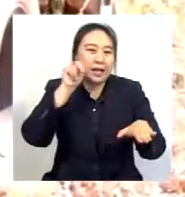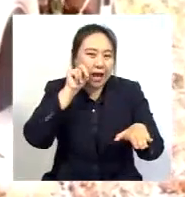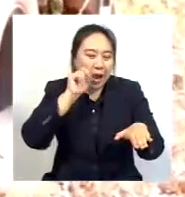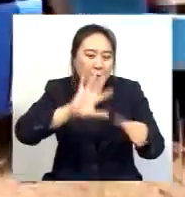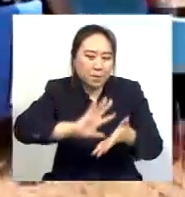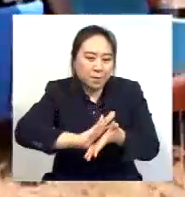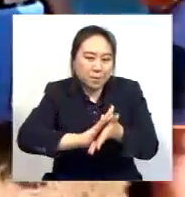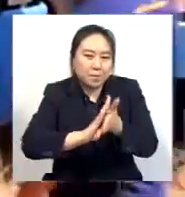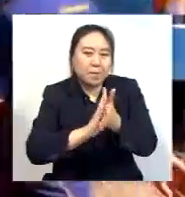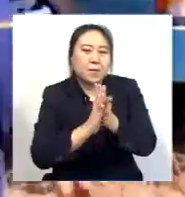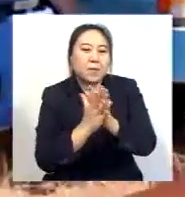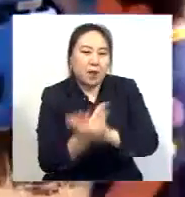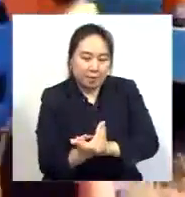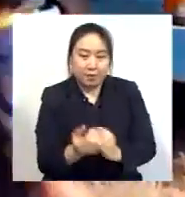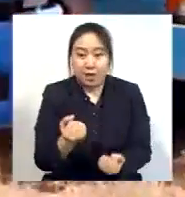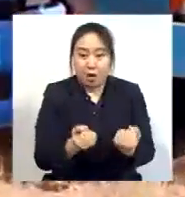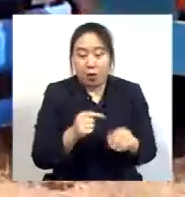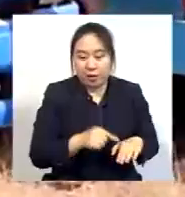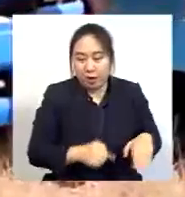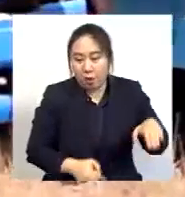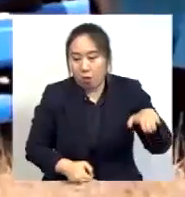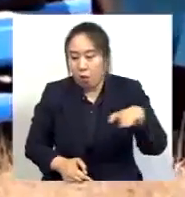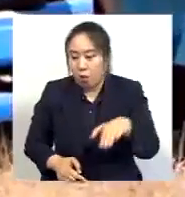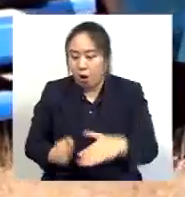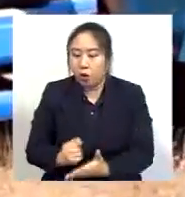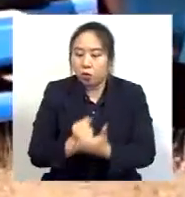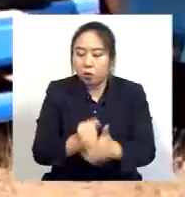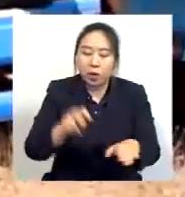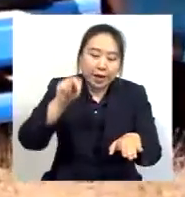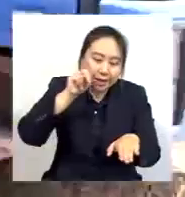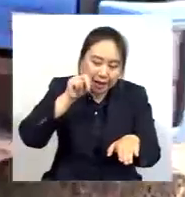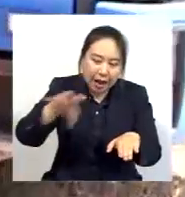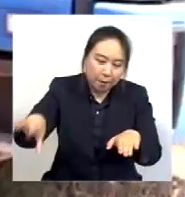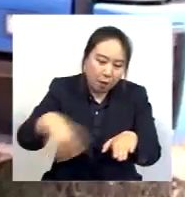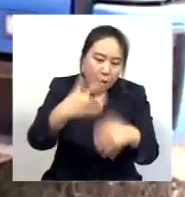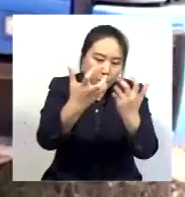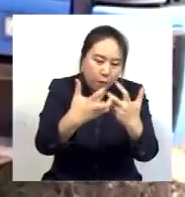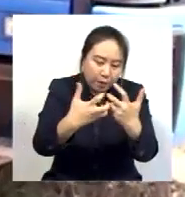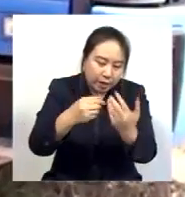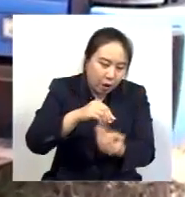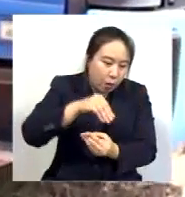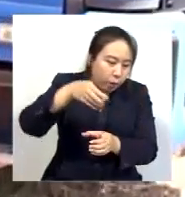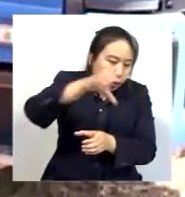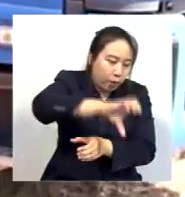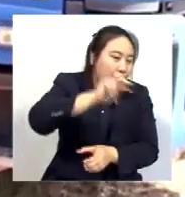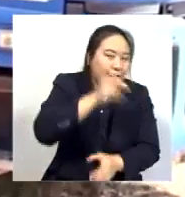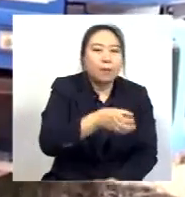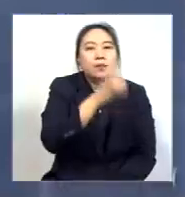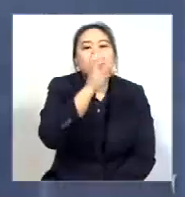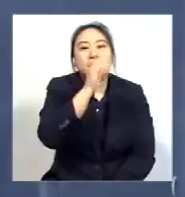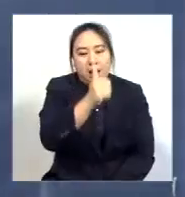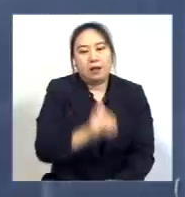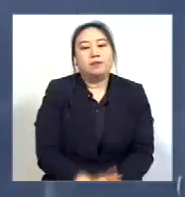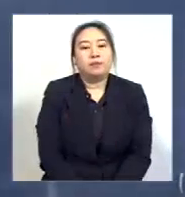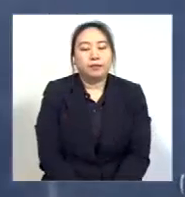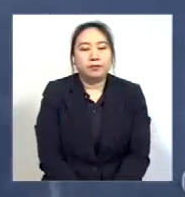ถคันนี้จะเคลื่อนที่ไปยังจุดต่างๆนะคะเพื่อที่จะไปช่วยในการผลิตน้ำดื่มแล้วก็แจกจ่ายให้กับประชาชนในพื้นที่ที่ประสบปัญห